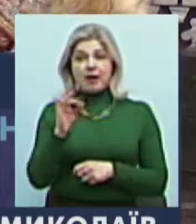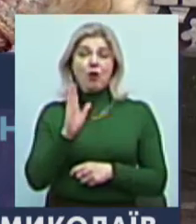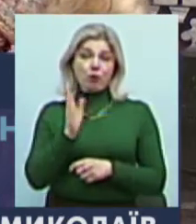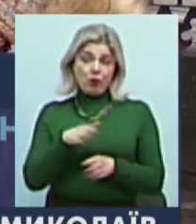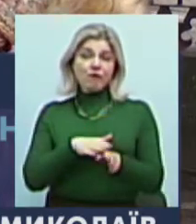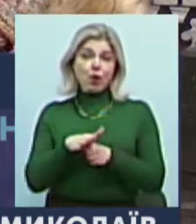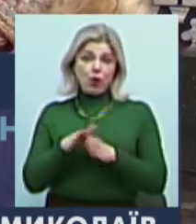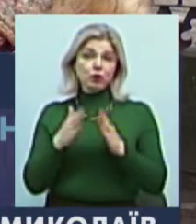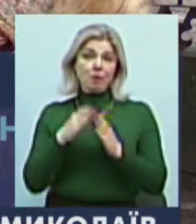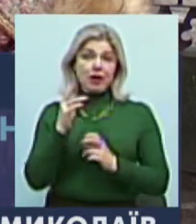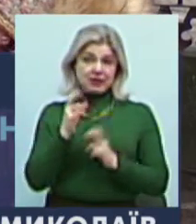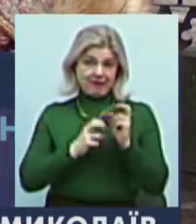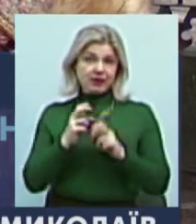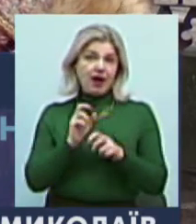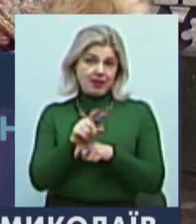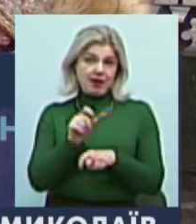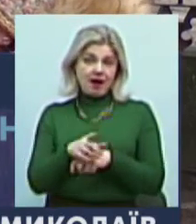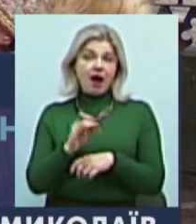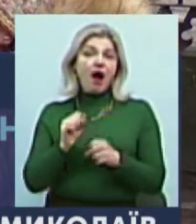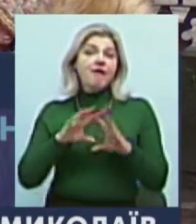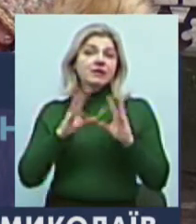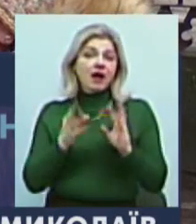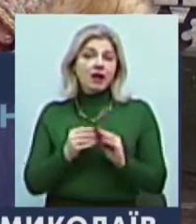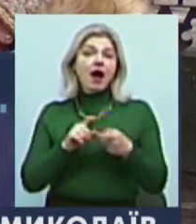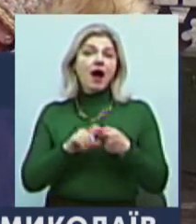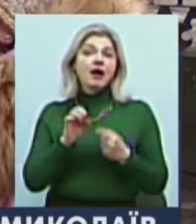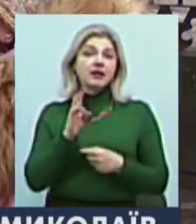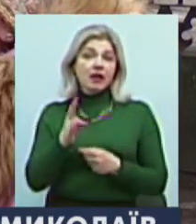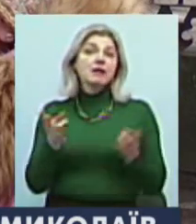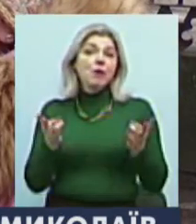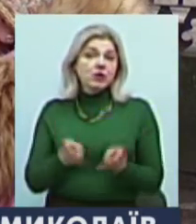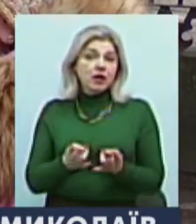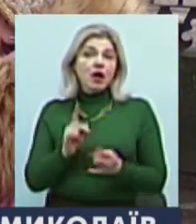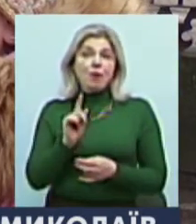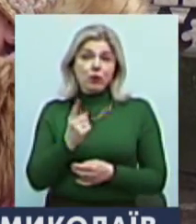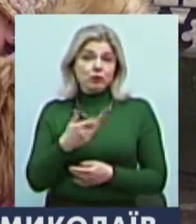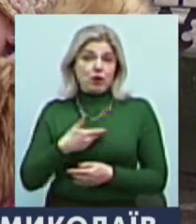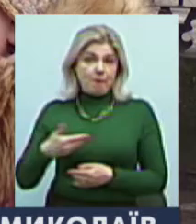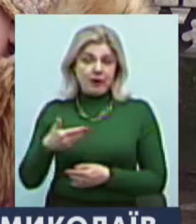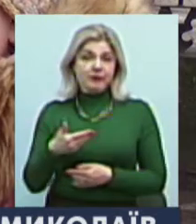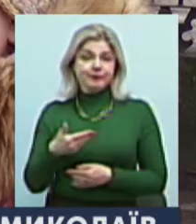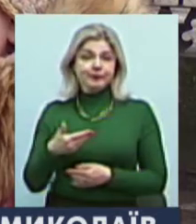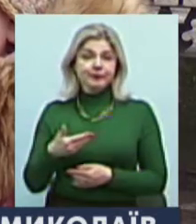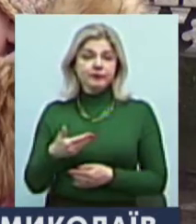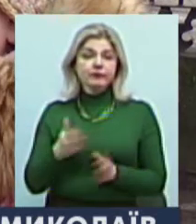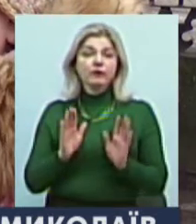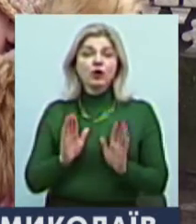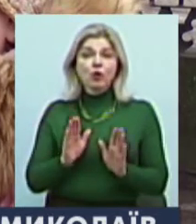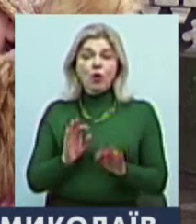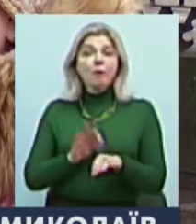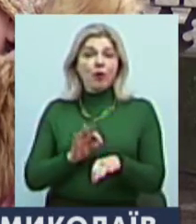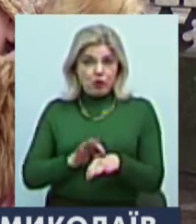А взагалі, то, ну, карантин він потрібен, тому що ми от, наприклад, тільки